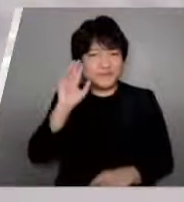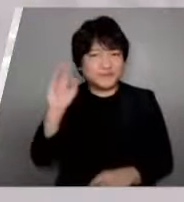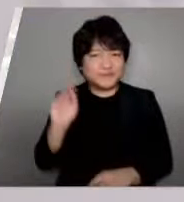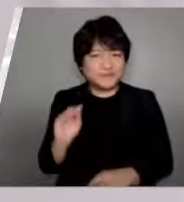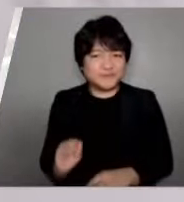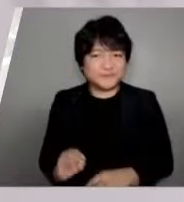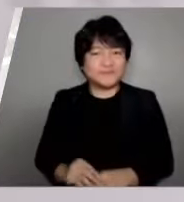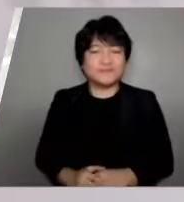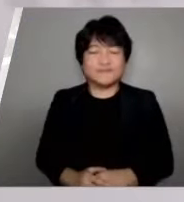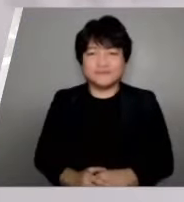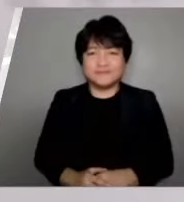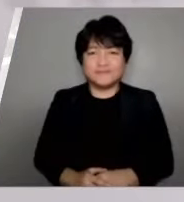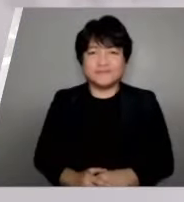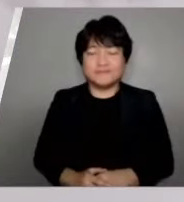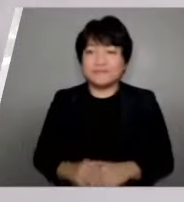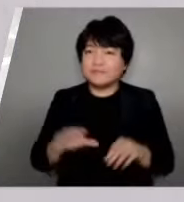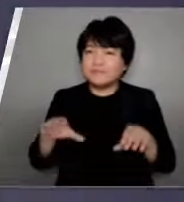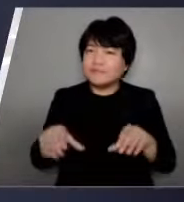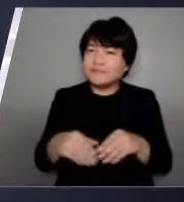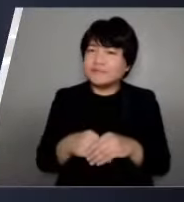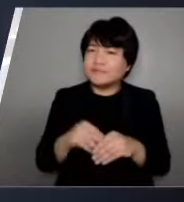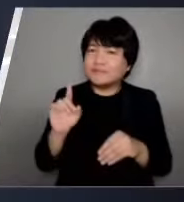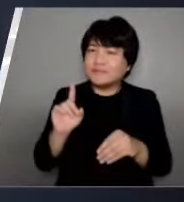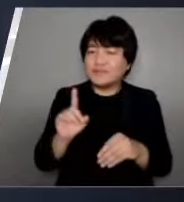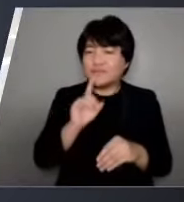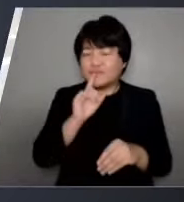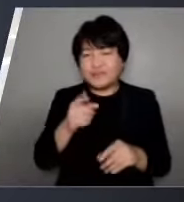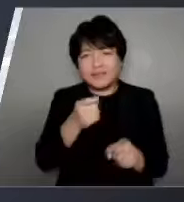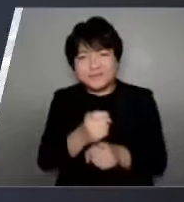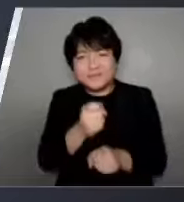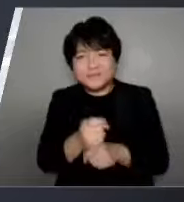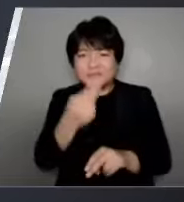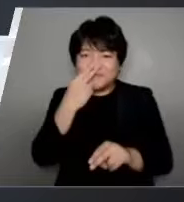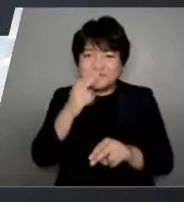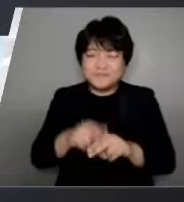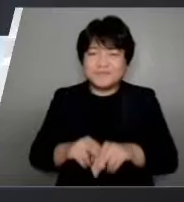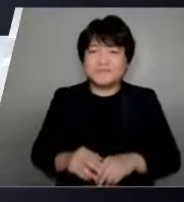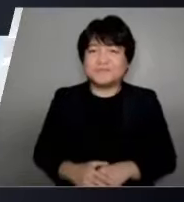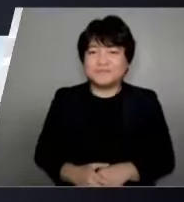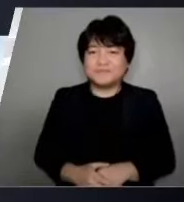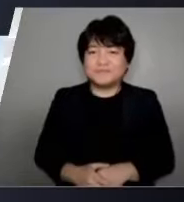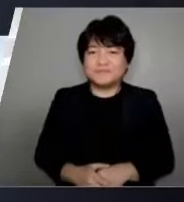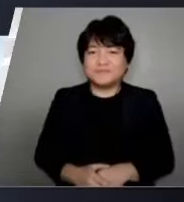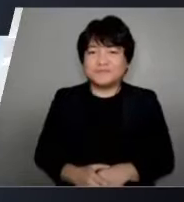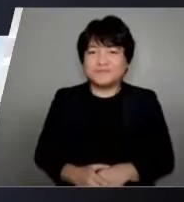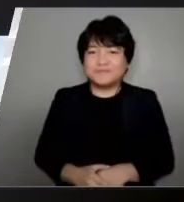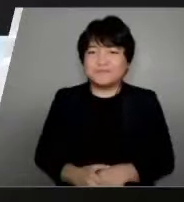Ang kanilang wedding day na puno rin ng asaran. Salamat pa po kasi bumigyan kami si Leo.